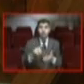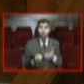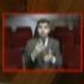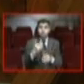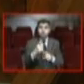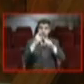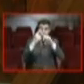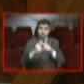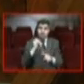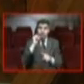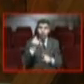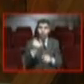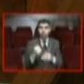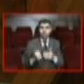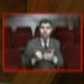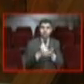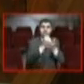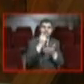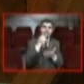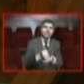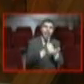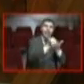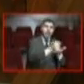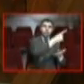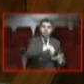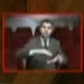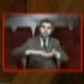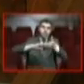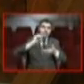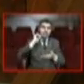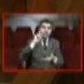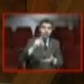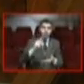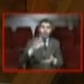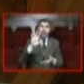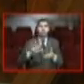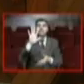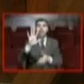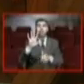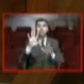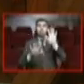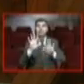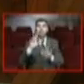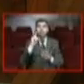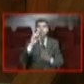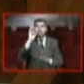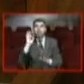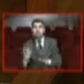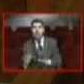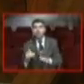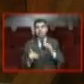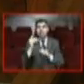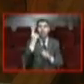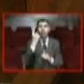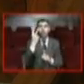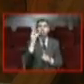من جهود كبير وعادة ديال التخصصات ازداد بين خمسة عشر وعشرين في المياه في الميهان ديال الإجازة